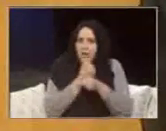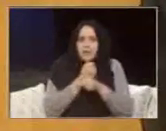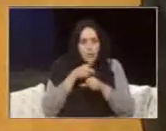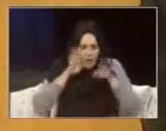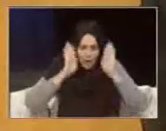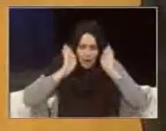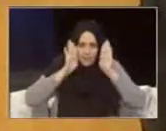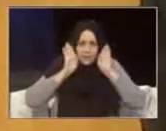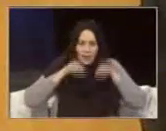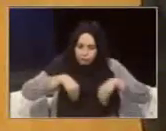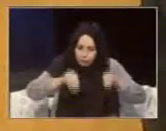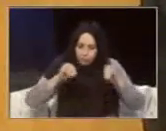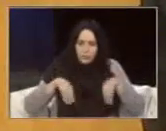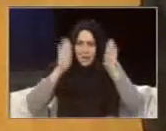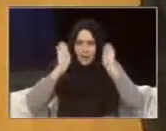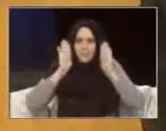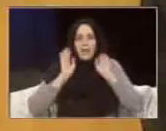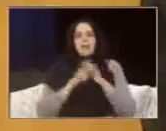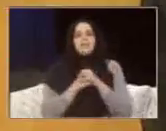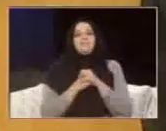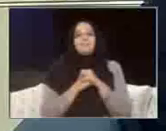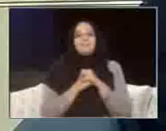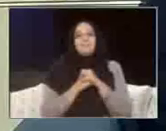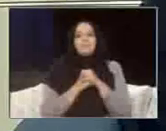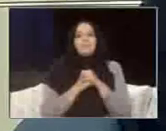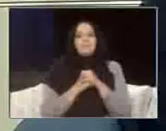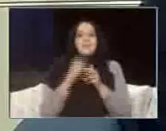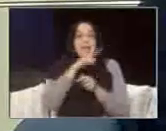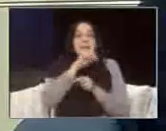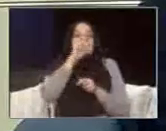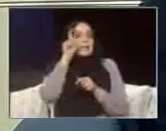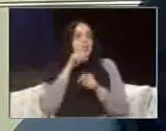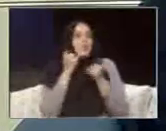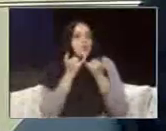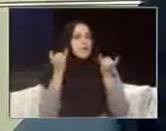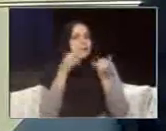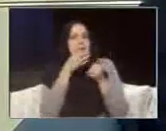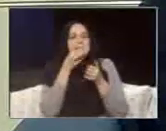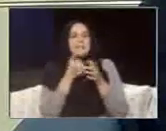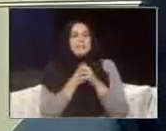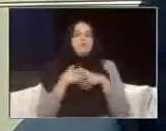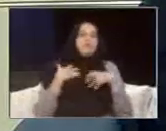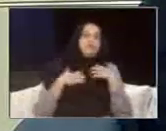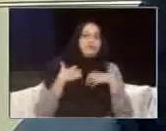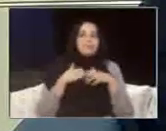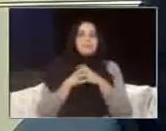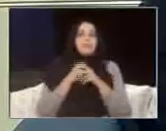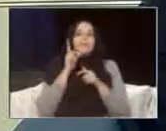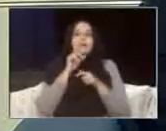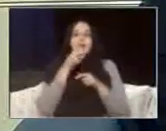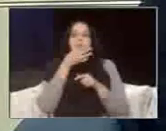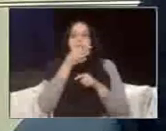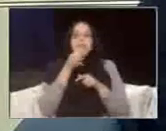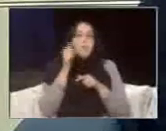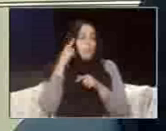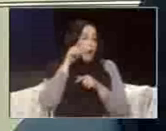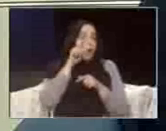تخدمي فيه هو اللي تصلي فيه. طيب شيخ عبد القادر فيه تساؤل في الموضوع. نعم. ان السيده سائله او